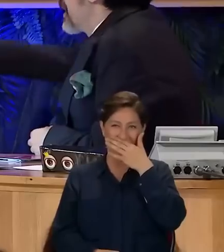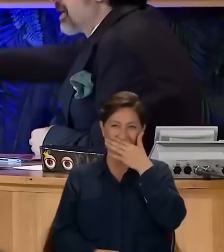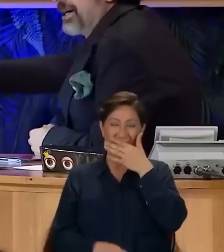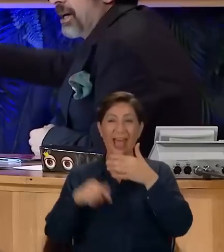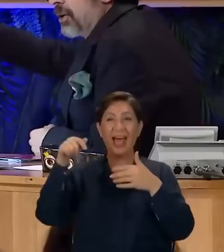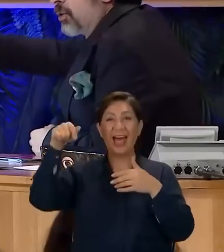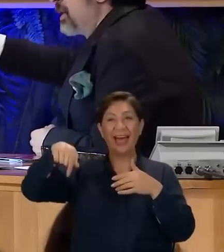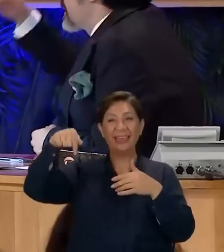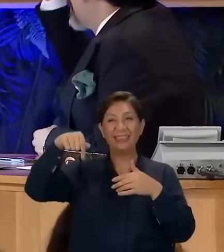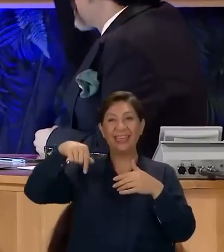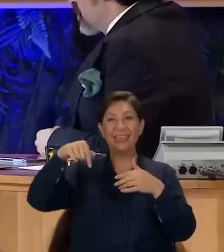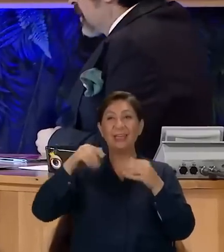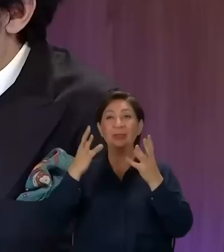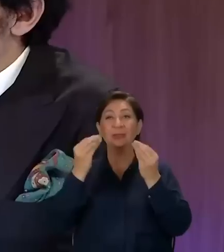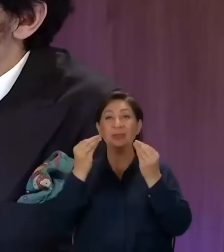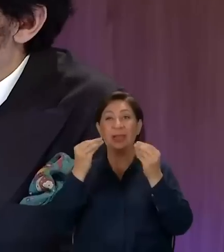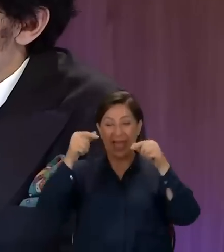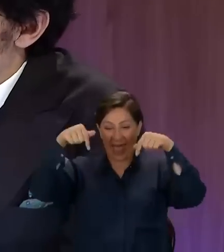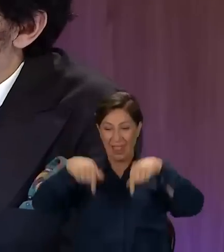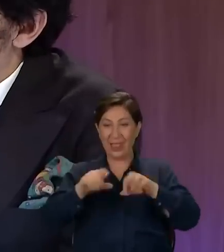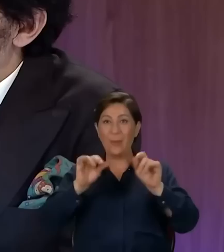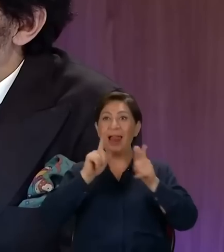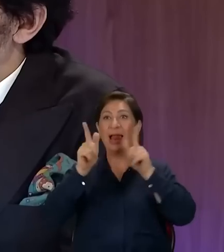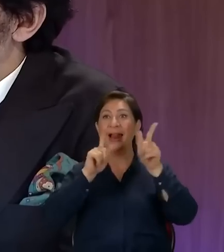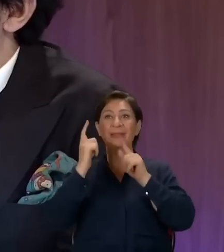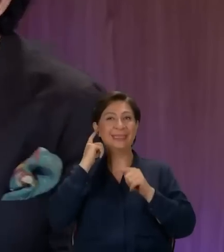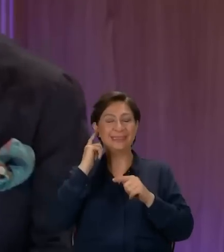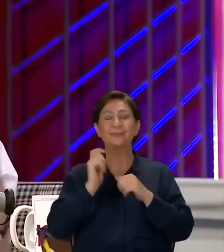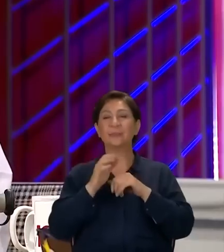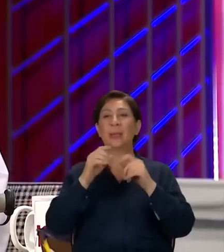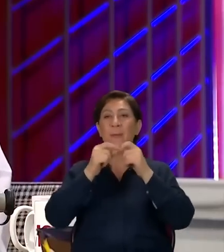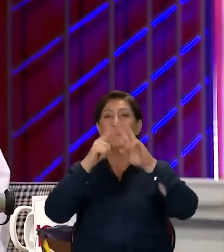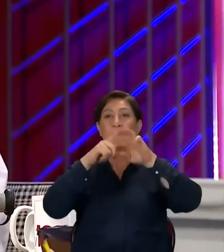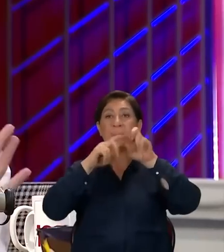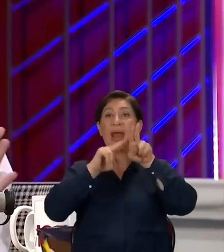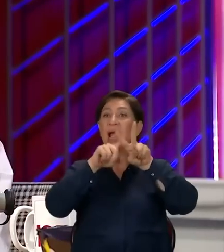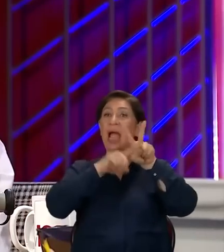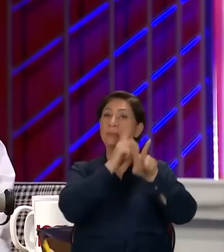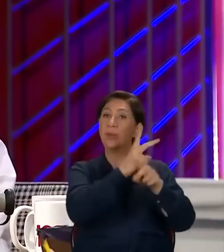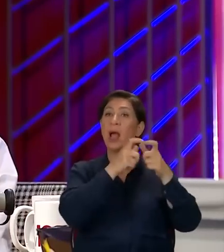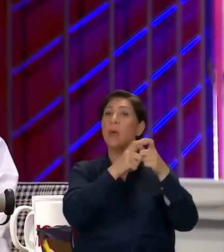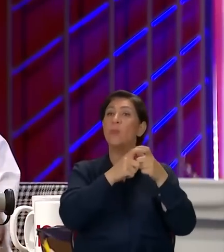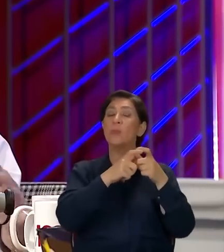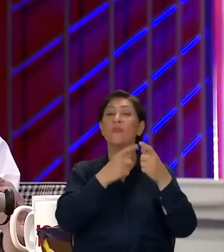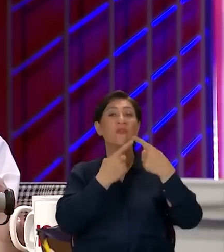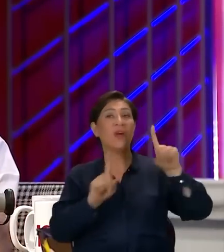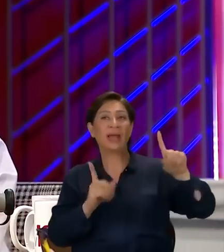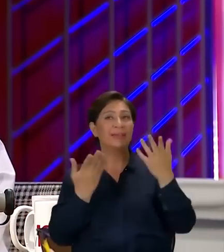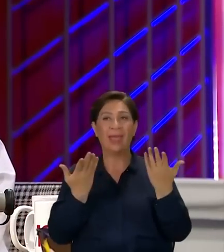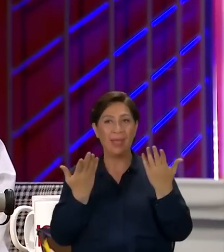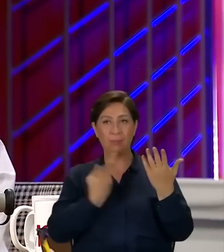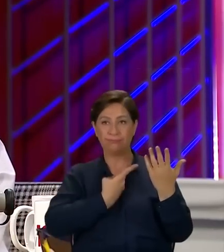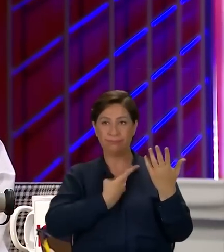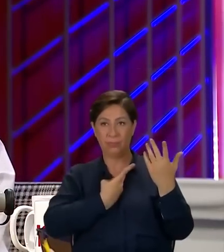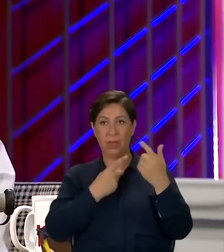Hayır, aşağıda kulis tam çünkü altımızda olduğu için, evet. Berkay'ın yaptığı albümle benimkinin arasında şöyle bir fark var. Berkay...